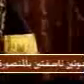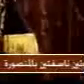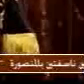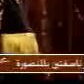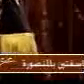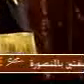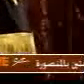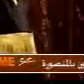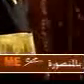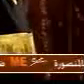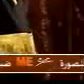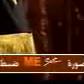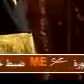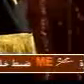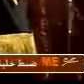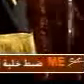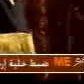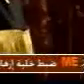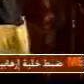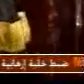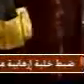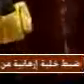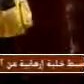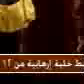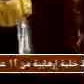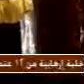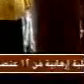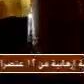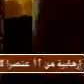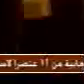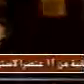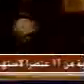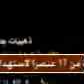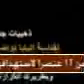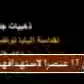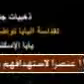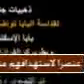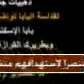تكون مع جميعكم. أمضوا بسلام، سلام الرب يكون معكم. وما روحك أيضا.